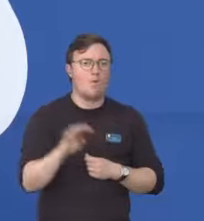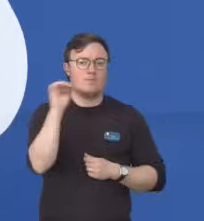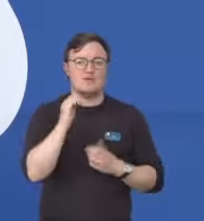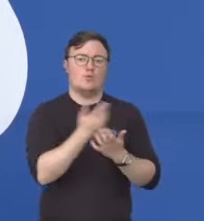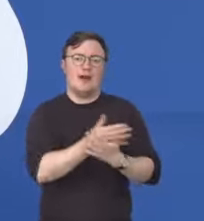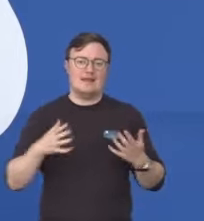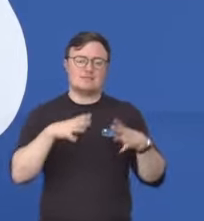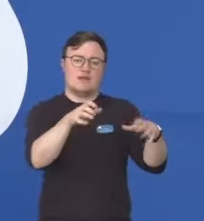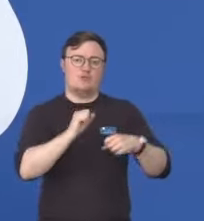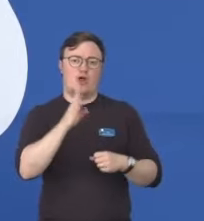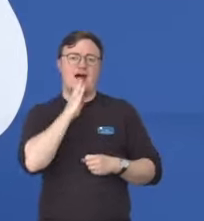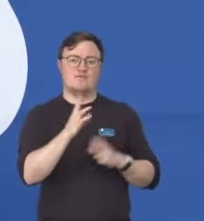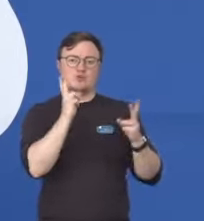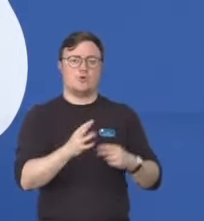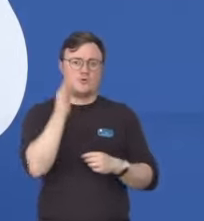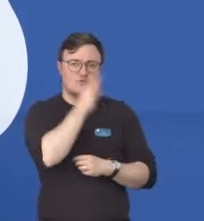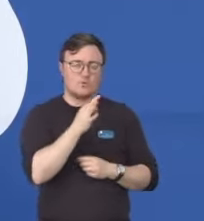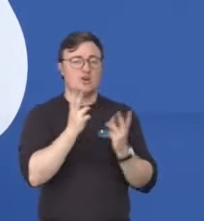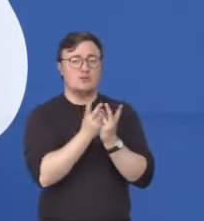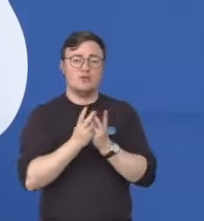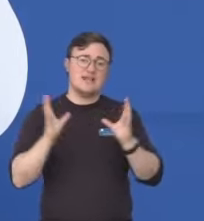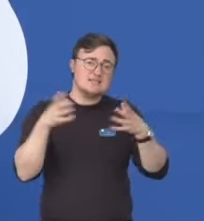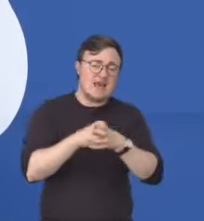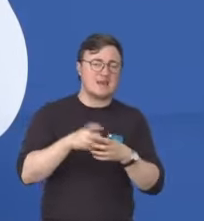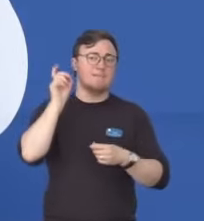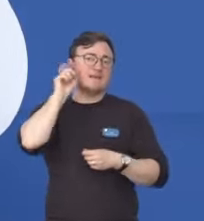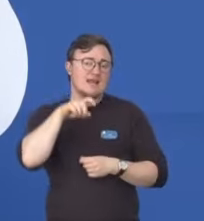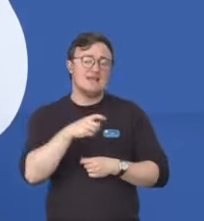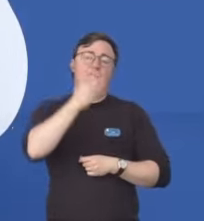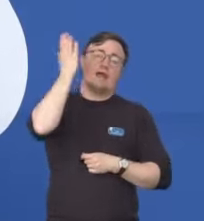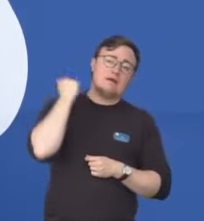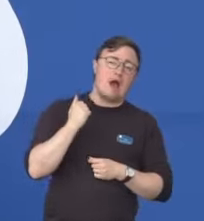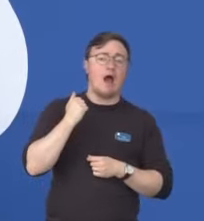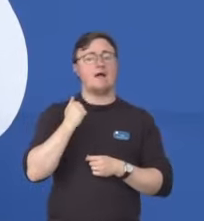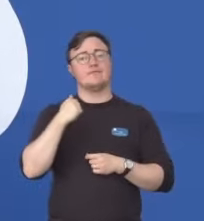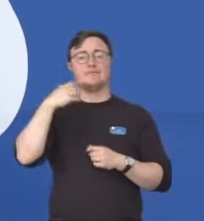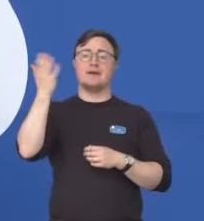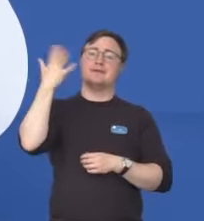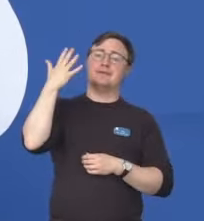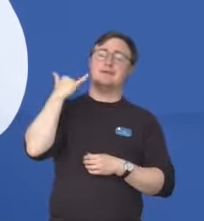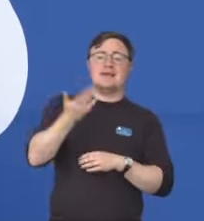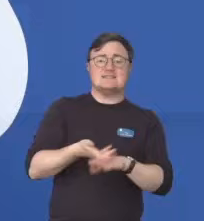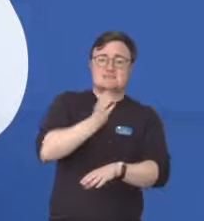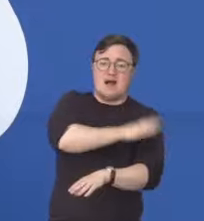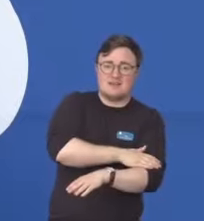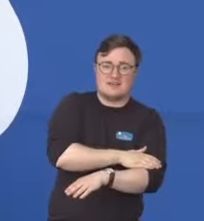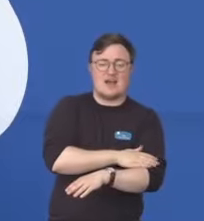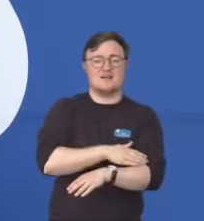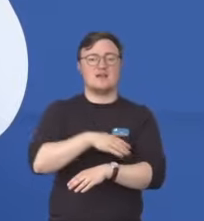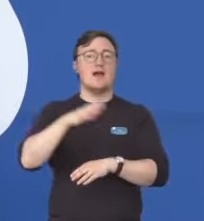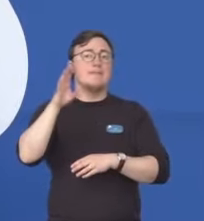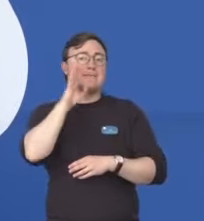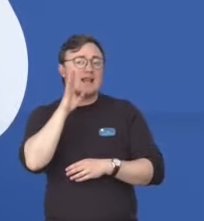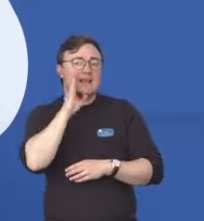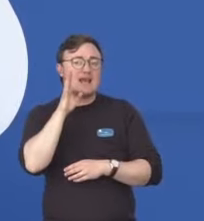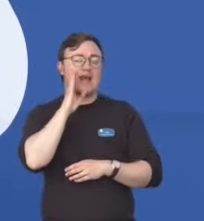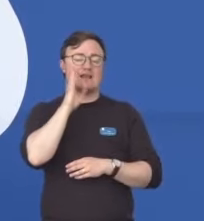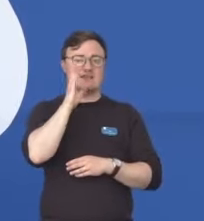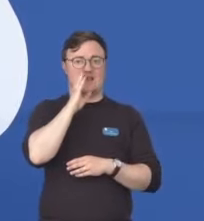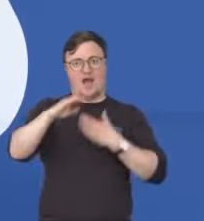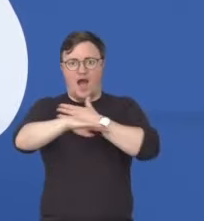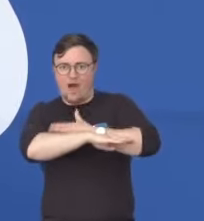som finansierar gängen genom bedrägerier sitta kvar på spanska solkusten. Då kan de som säljer knarket som kommer via belgiska hamnar fortsätta att